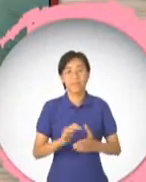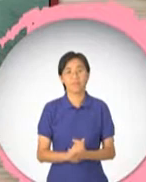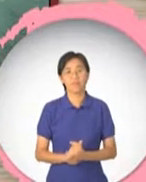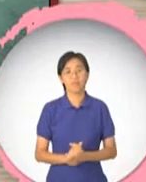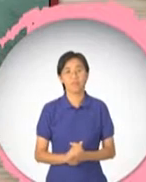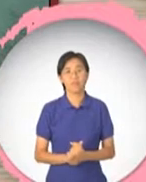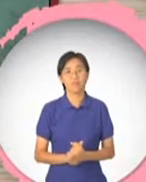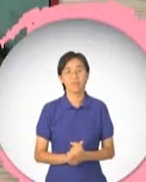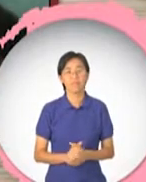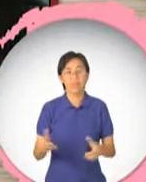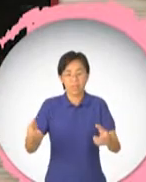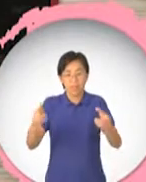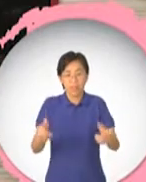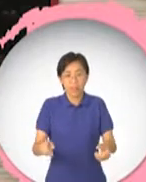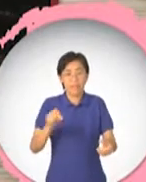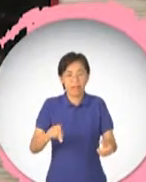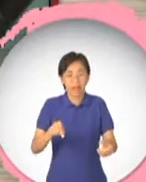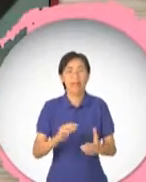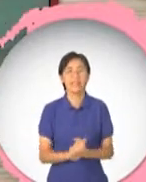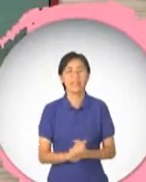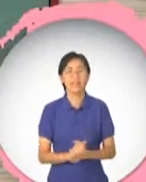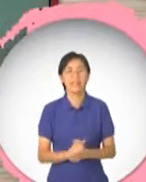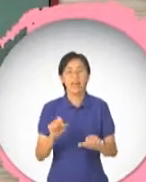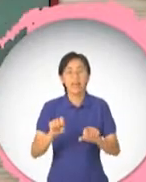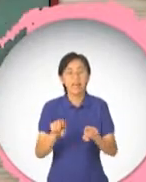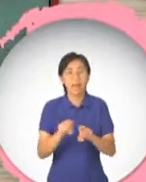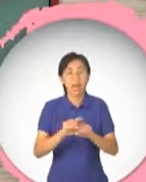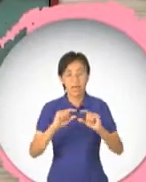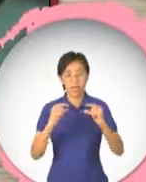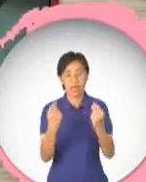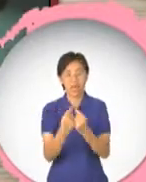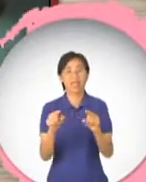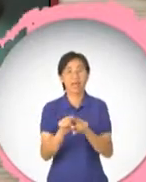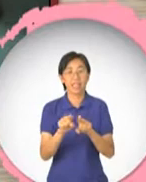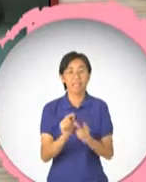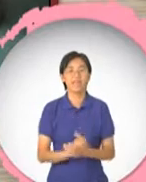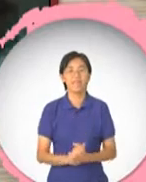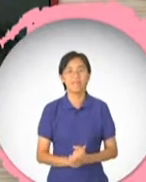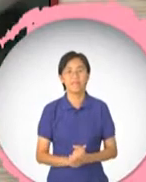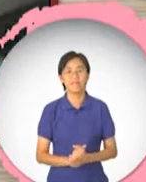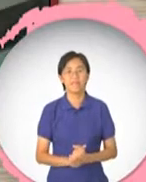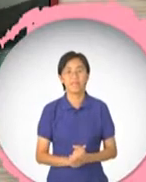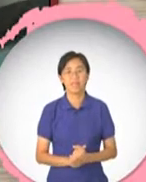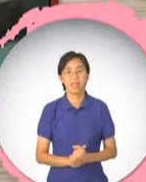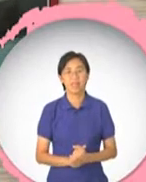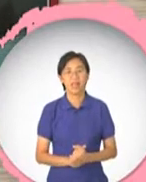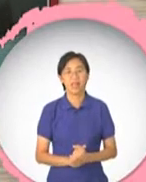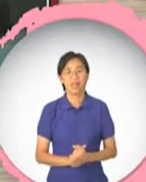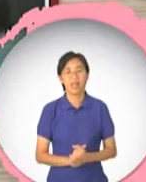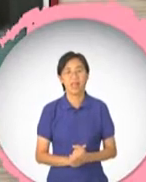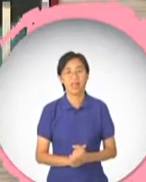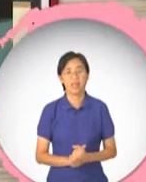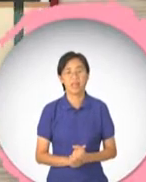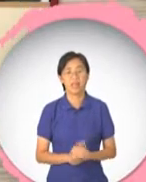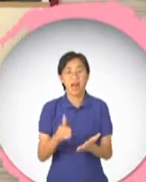ในการทำโดนัทไส้กรอกก็เป็นลักษณะเดียวกับโดนัทที่เป็นโดนัท หน้าต่าง ๆนะคะเราก็จะทาเนยข